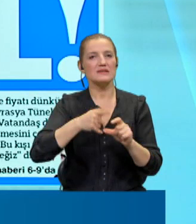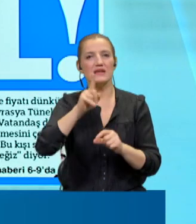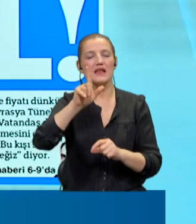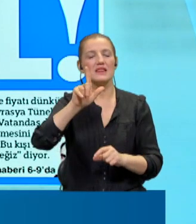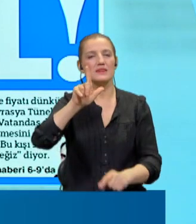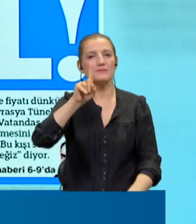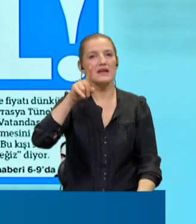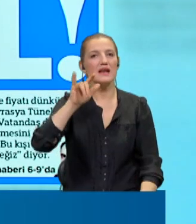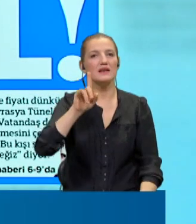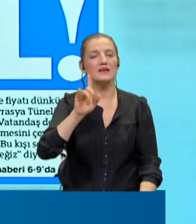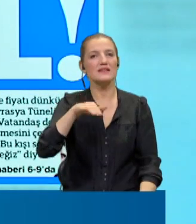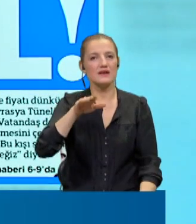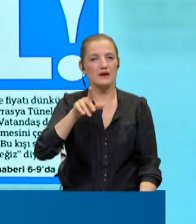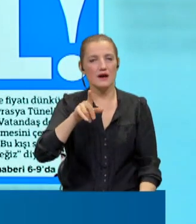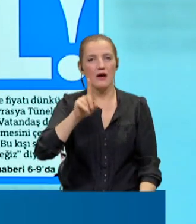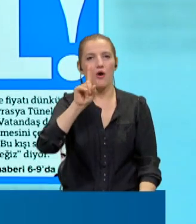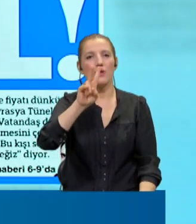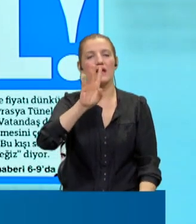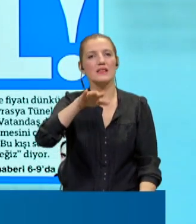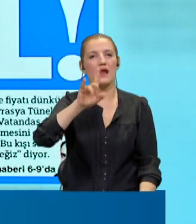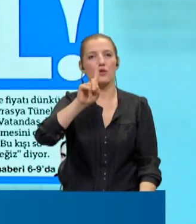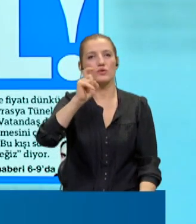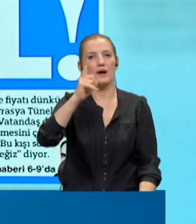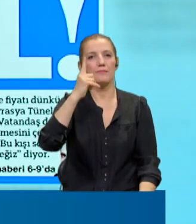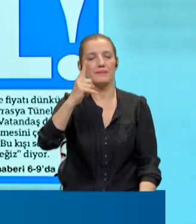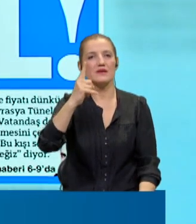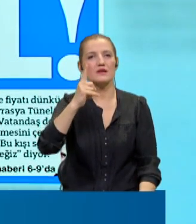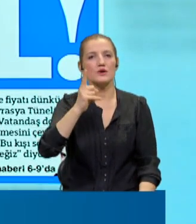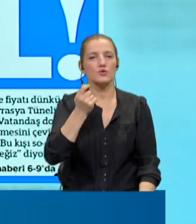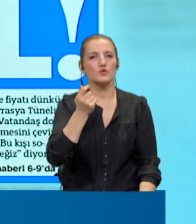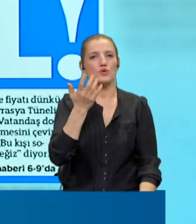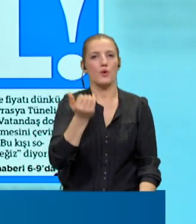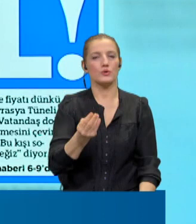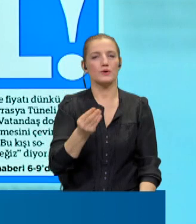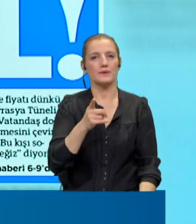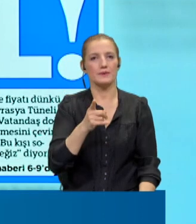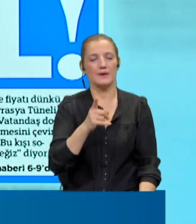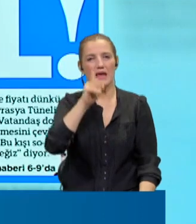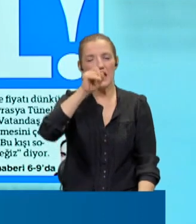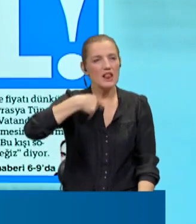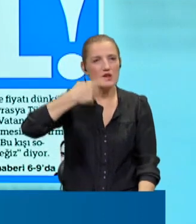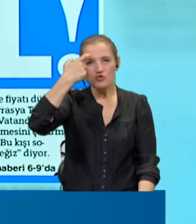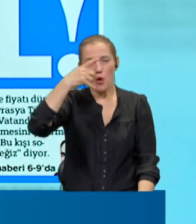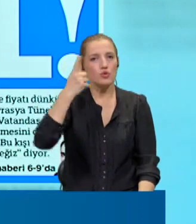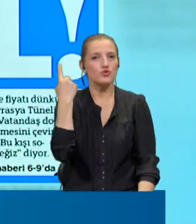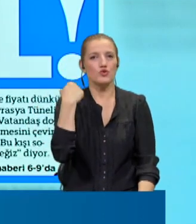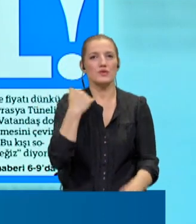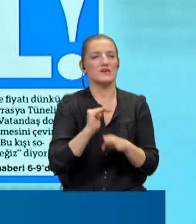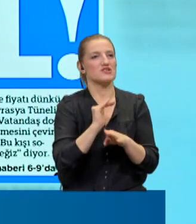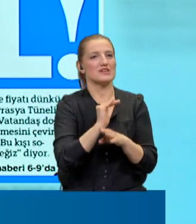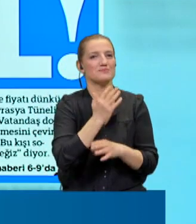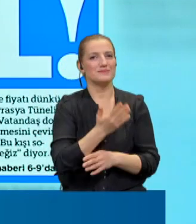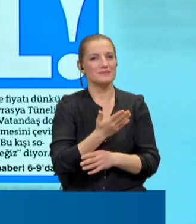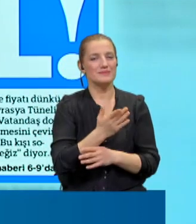Benzinin litresi 12 lira 91 kuruş oldu olmuştur oldu Ben dün ilkokuma yaşadım ya nasıl